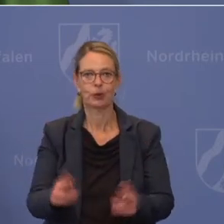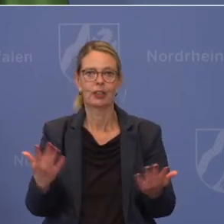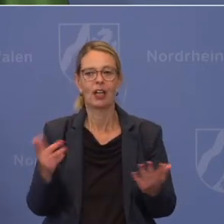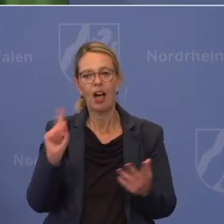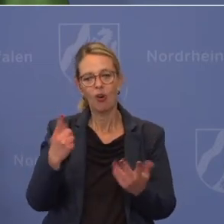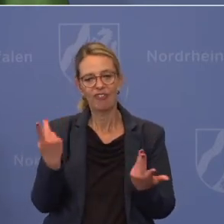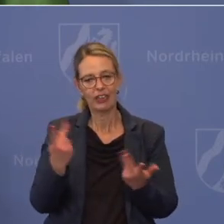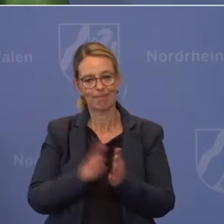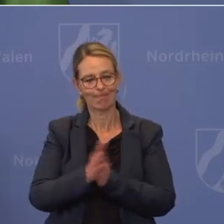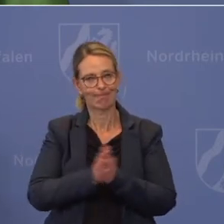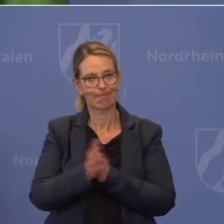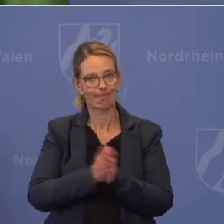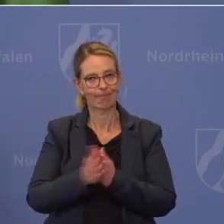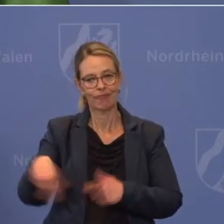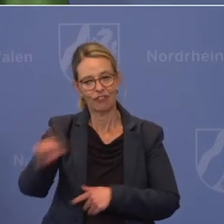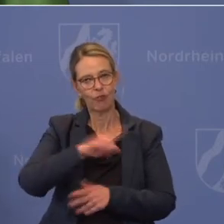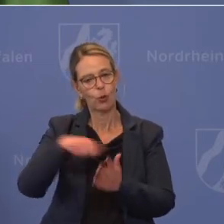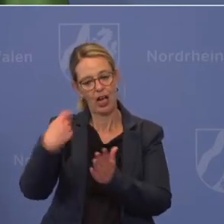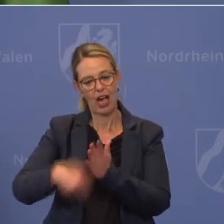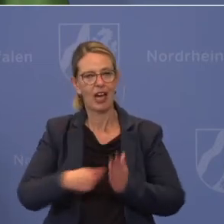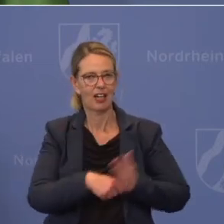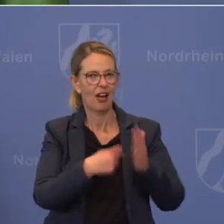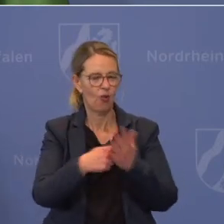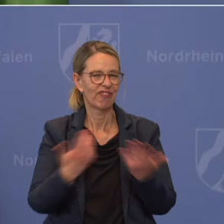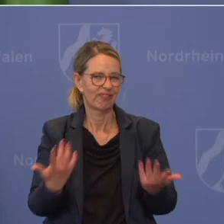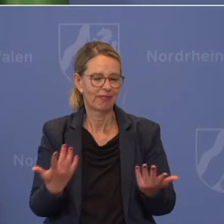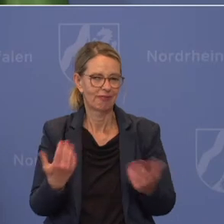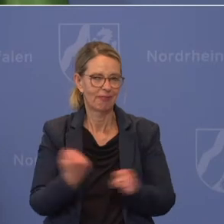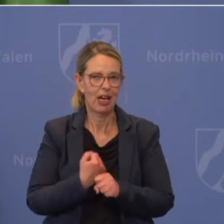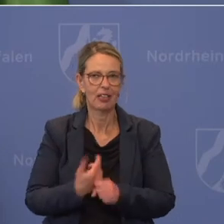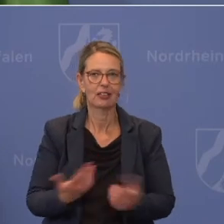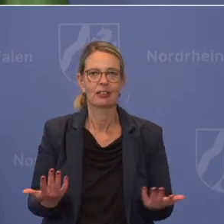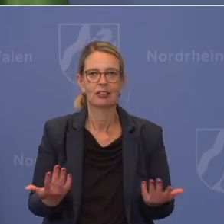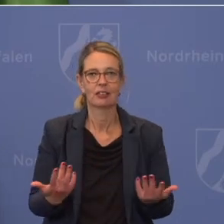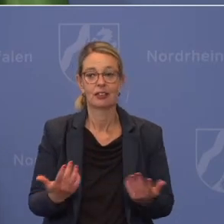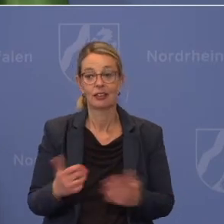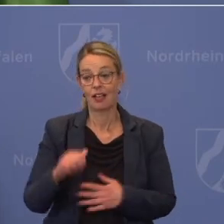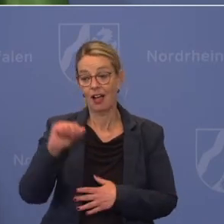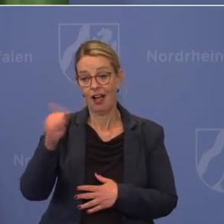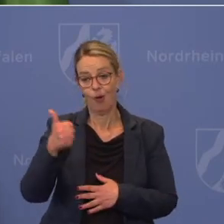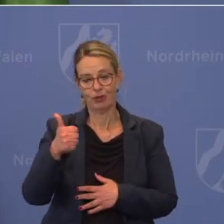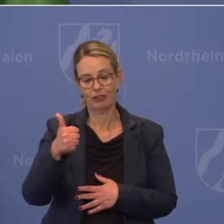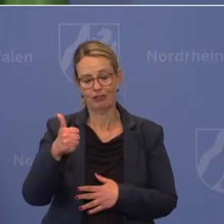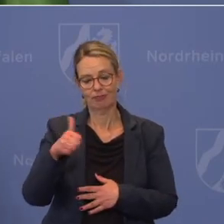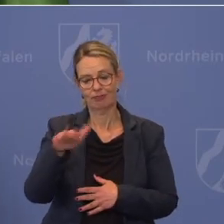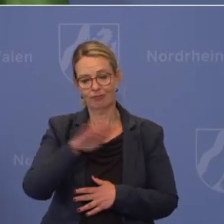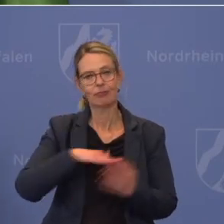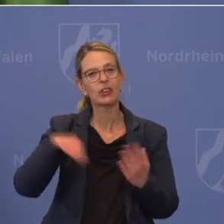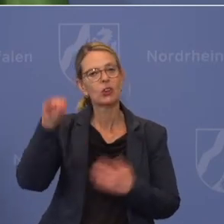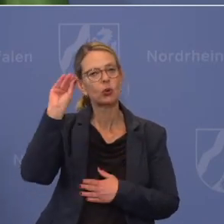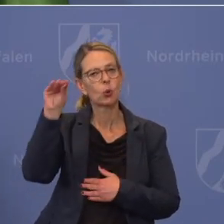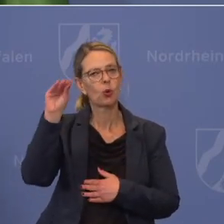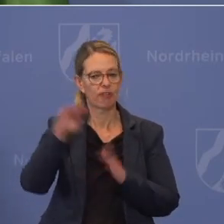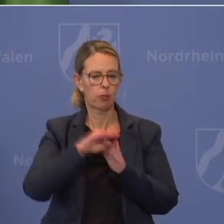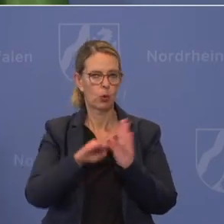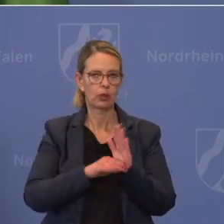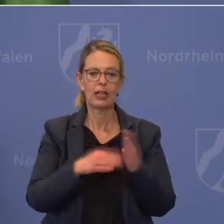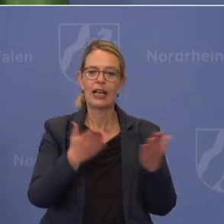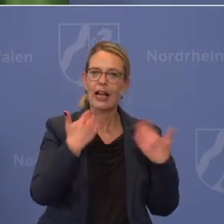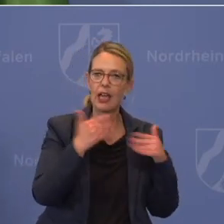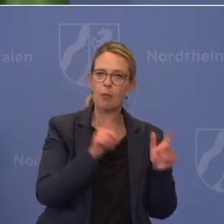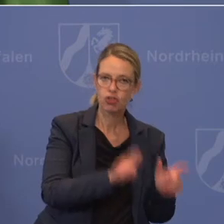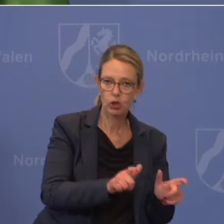Anreize für den Konsum zu setzen. Die Schwerpunktsetzung des Zukunftsprogramms auf Klimaschutz